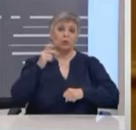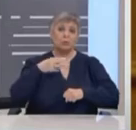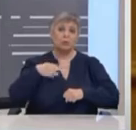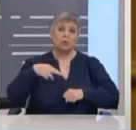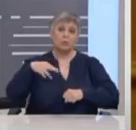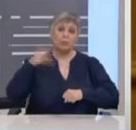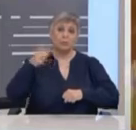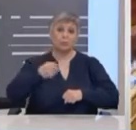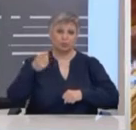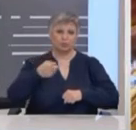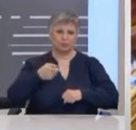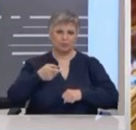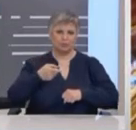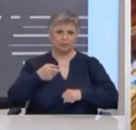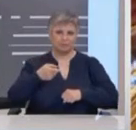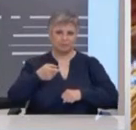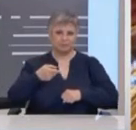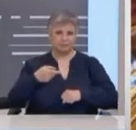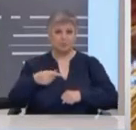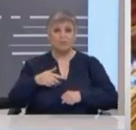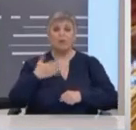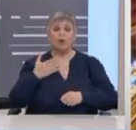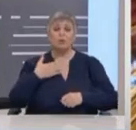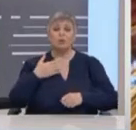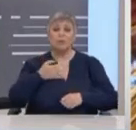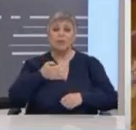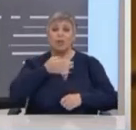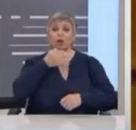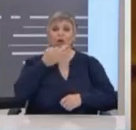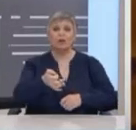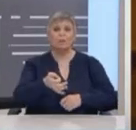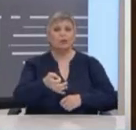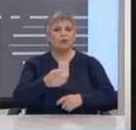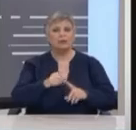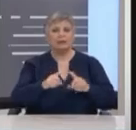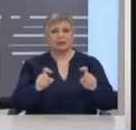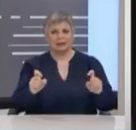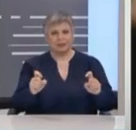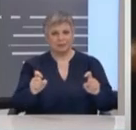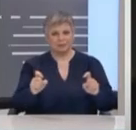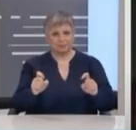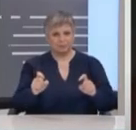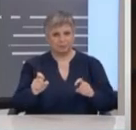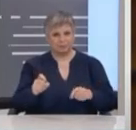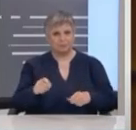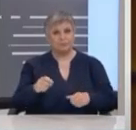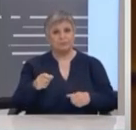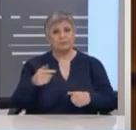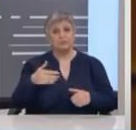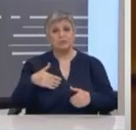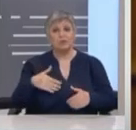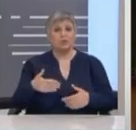Επιτρέψτε μου ωστόσο να επισημάνω ότι εν ώψη της προφανούς